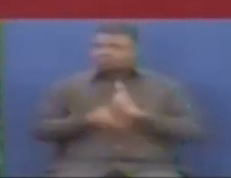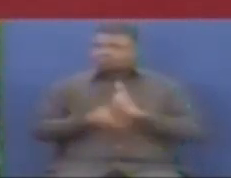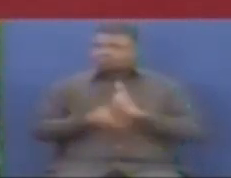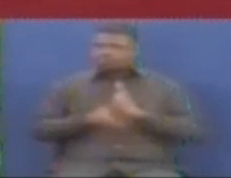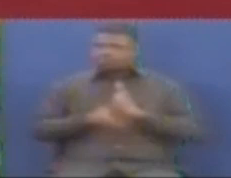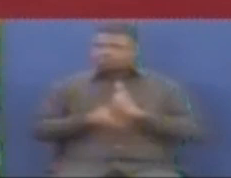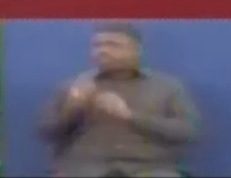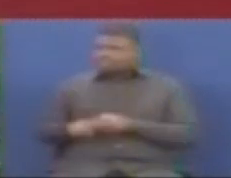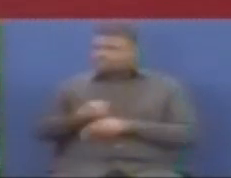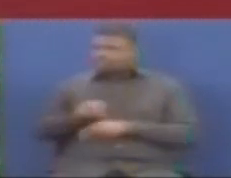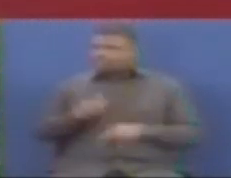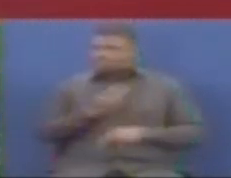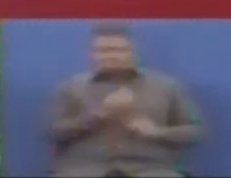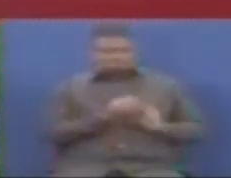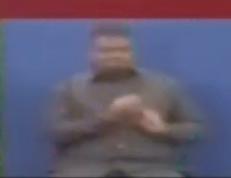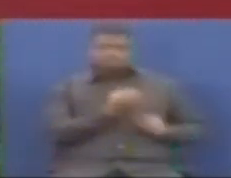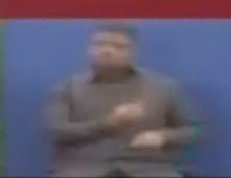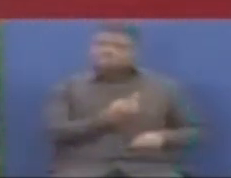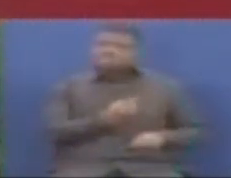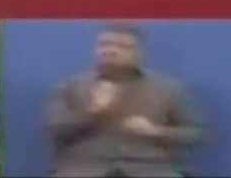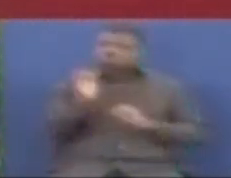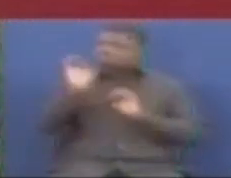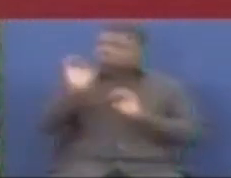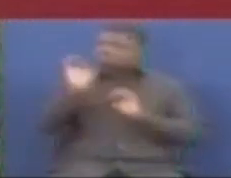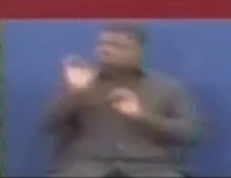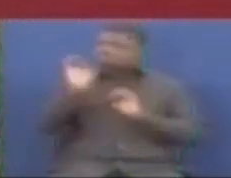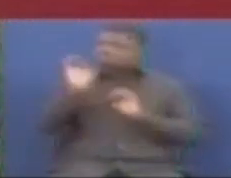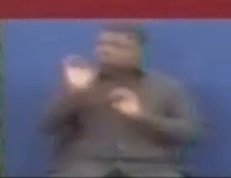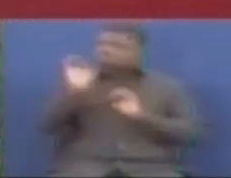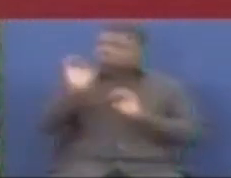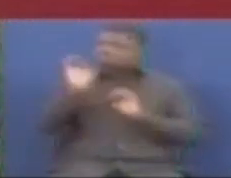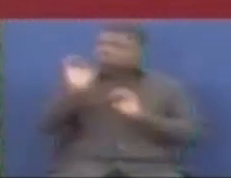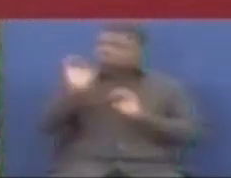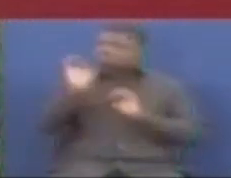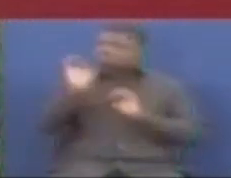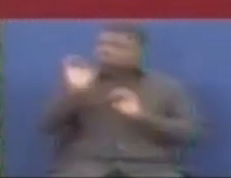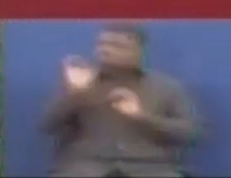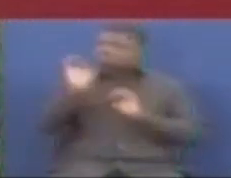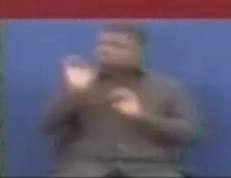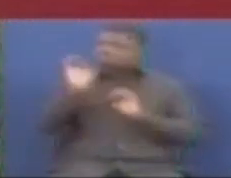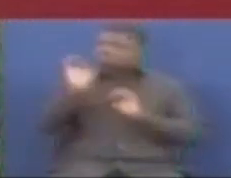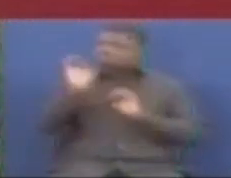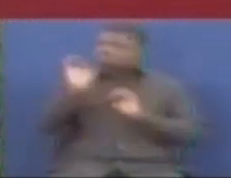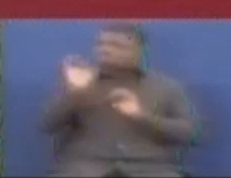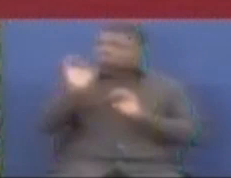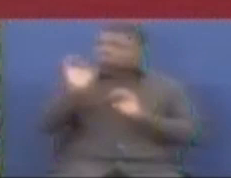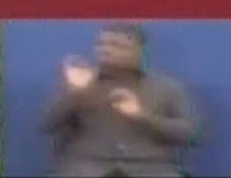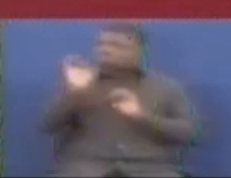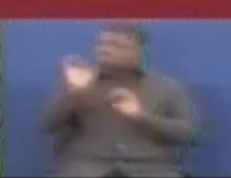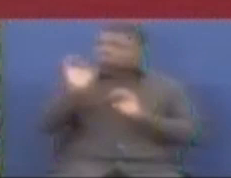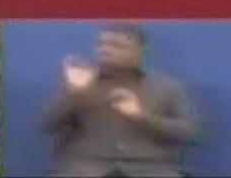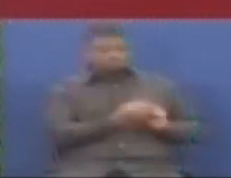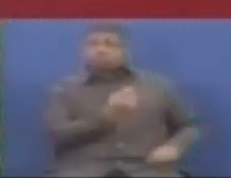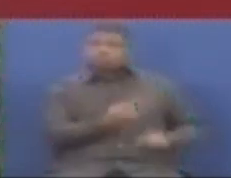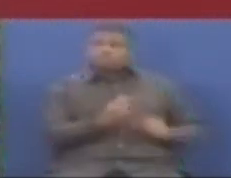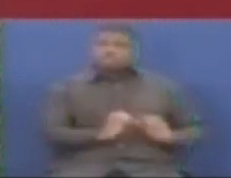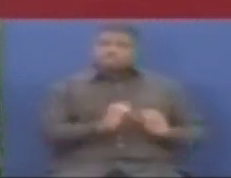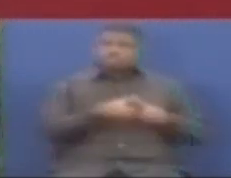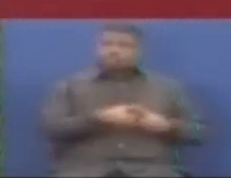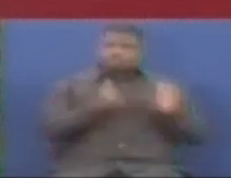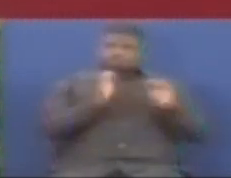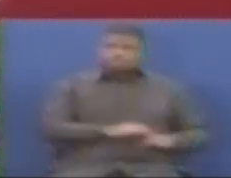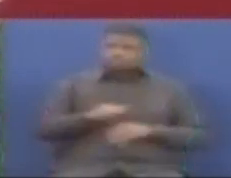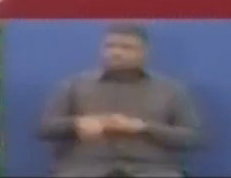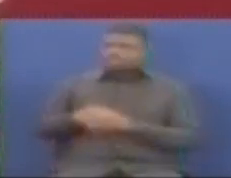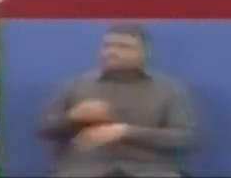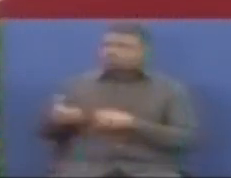kuona mitindo iliyopatikana haikukidhi haja ya kuwa na vazi la taifa. Mheshimiwa naibu spika, mwaka 2011 kamati ya kukamilisha mchakato wa kupata